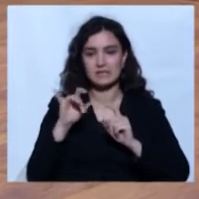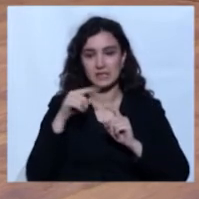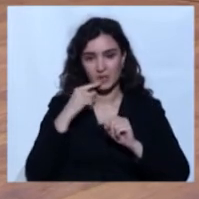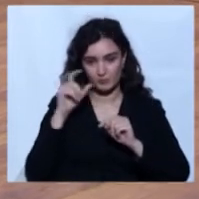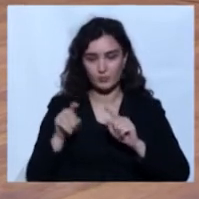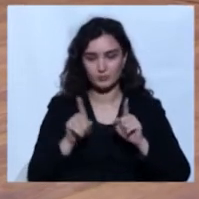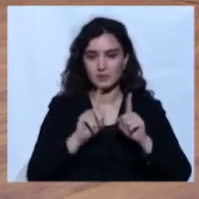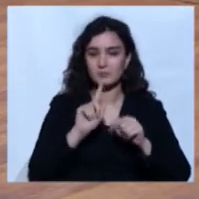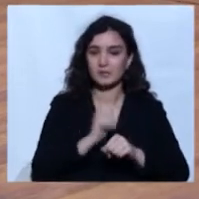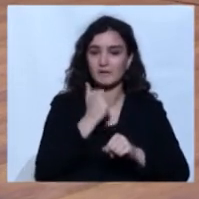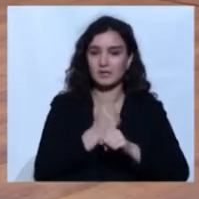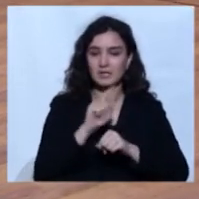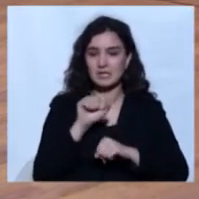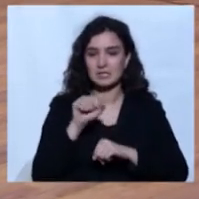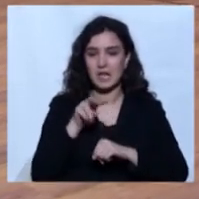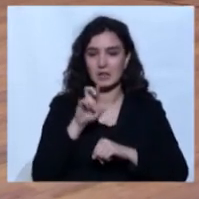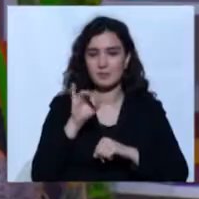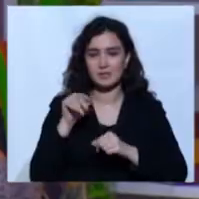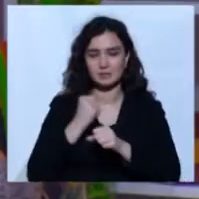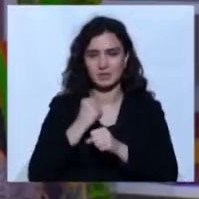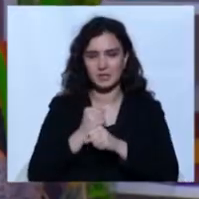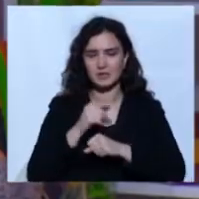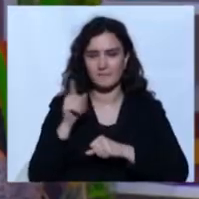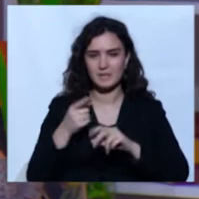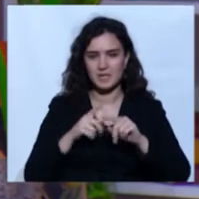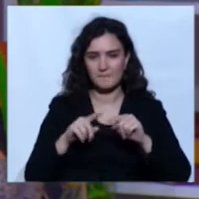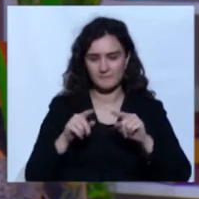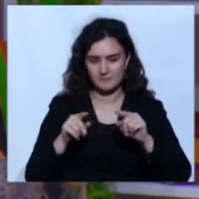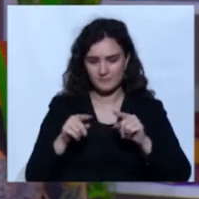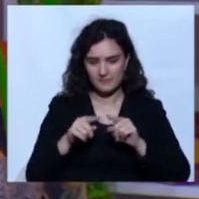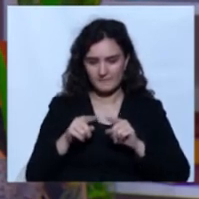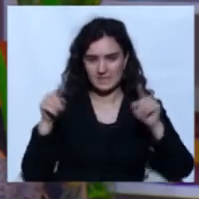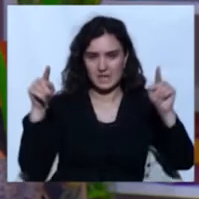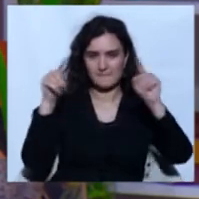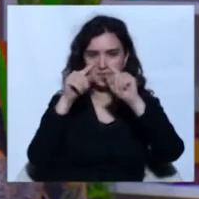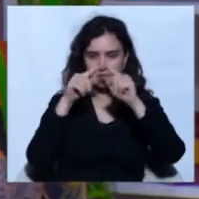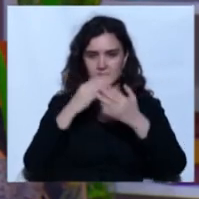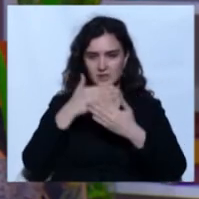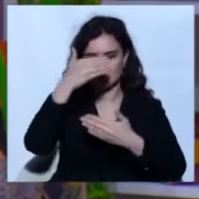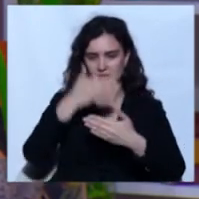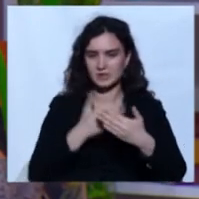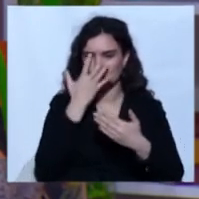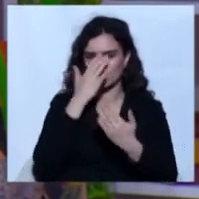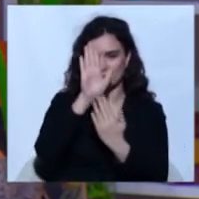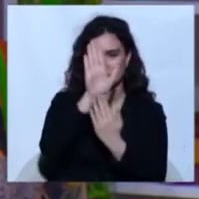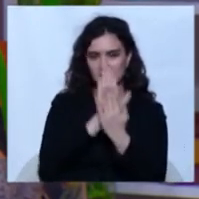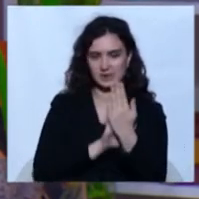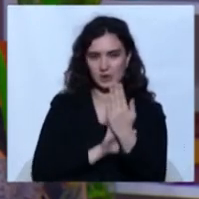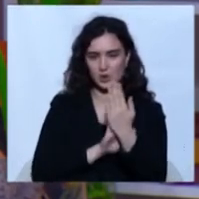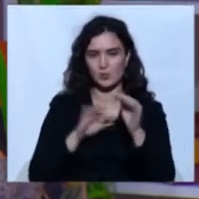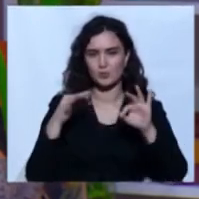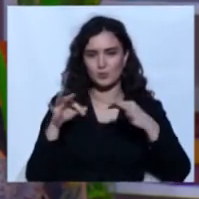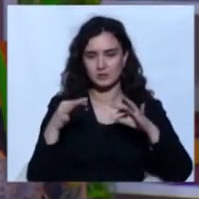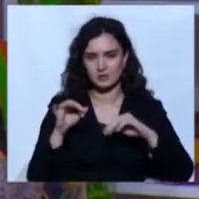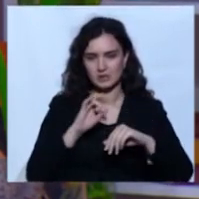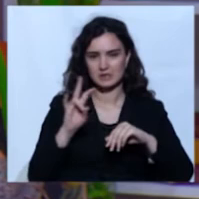რაც ალბერტიმ გააკეთა, მან ამ პირამიდას წინ დაახვედრა სასურათე სიბრტყე, ფურცელი